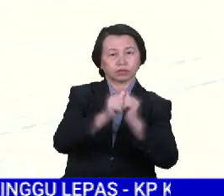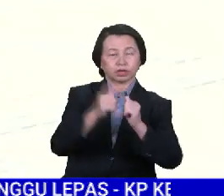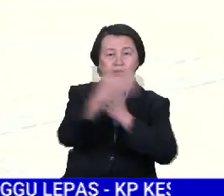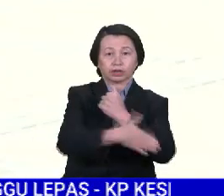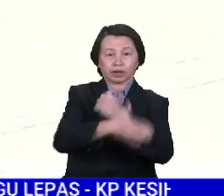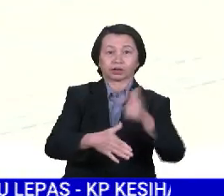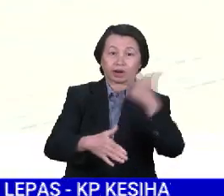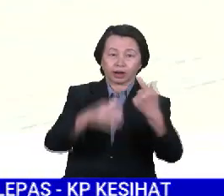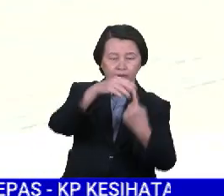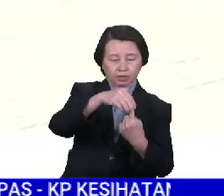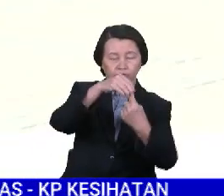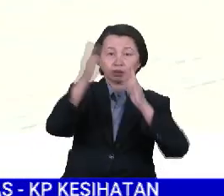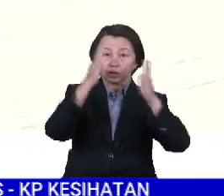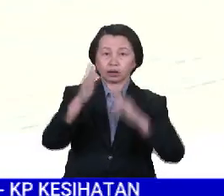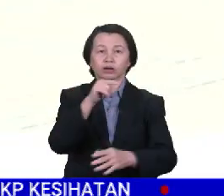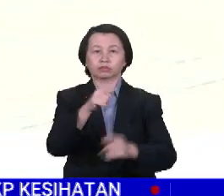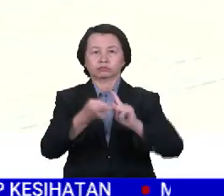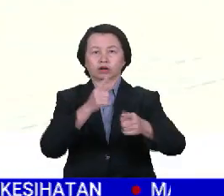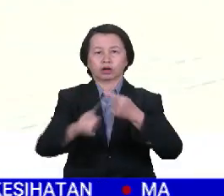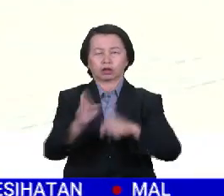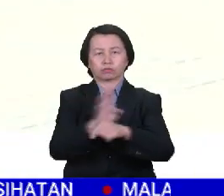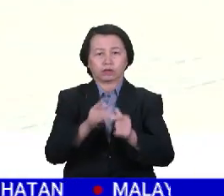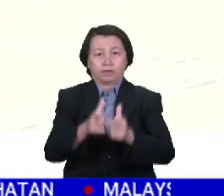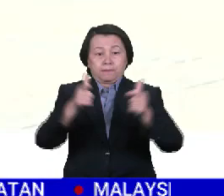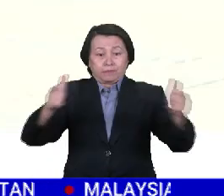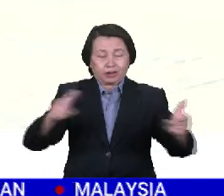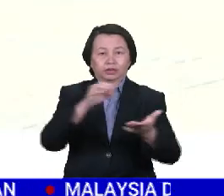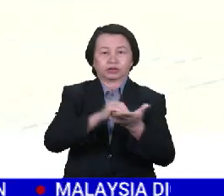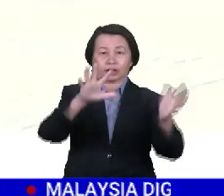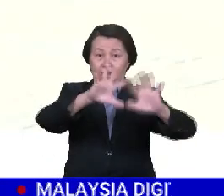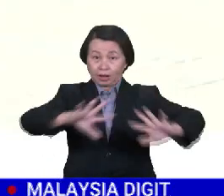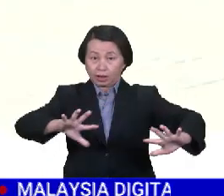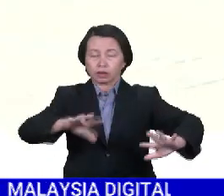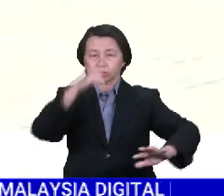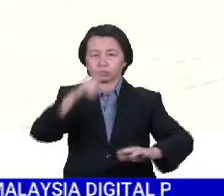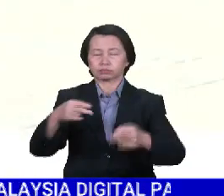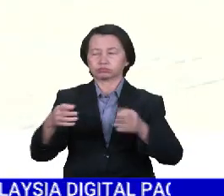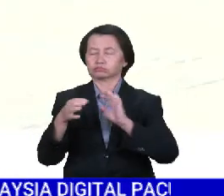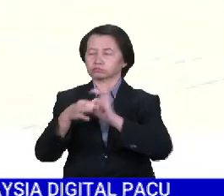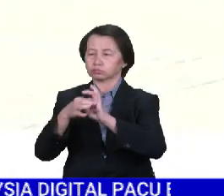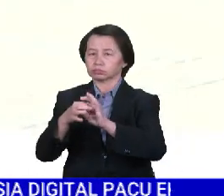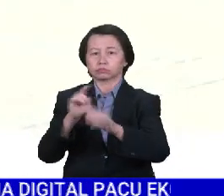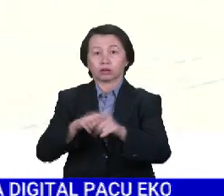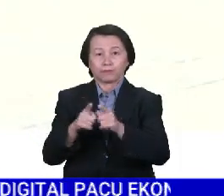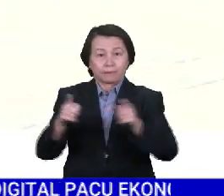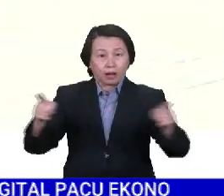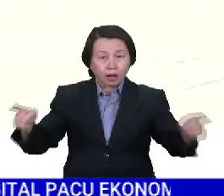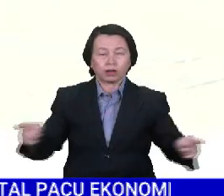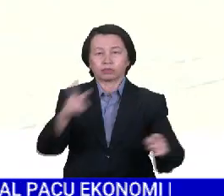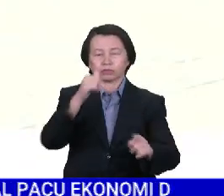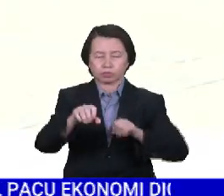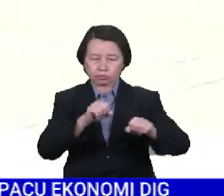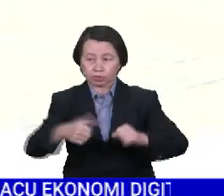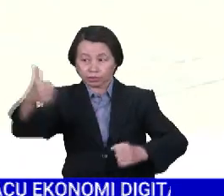lain, khususnya Malaysia yang merupakan rakan dagangan terbesar di ASEAN. Ia bagi menjalin hubungan jangka panjang berdasarkan